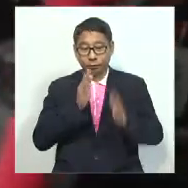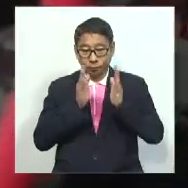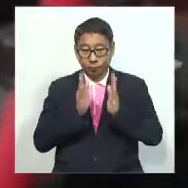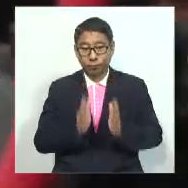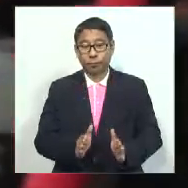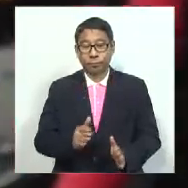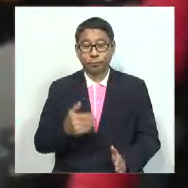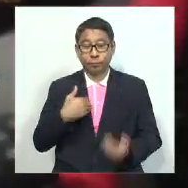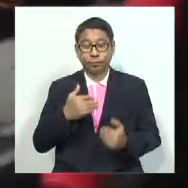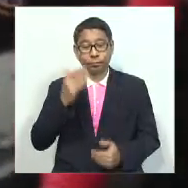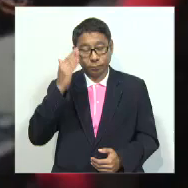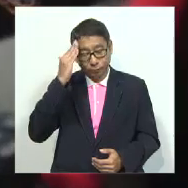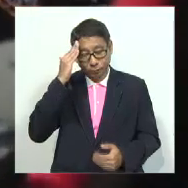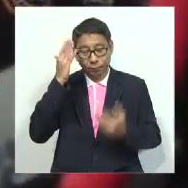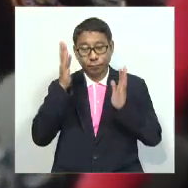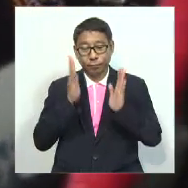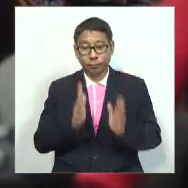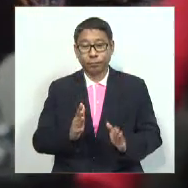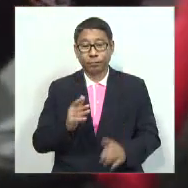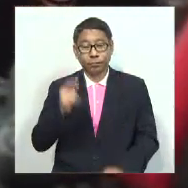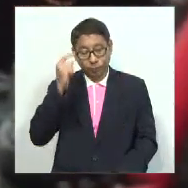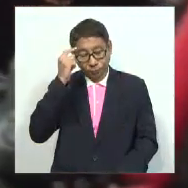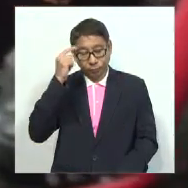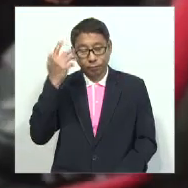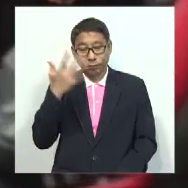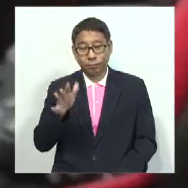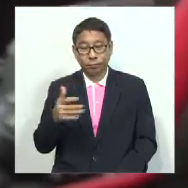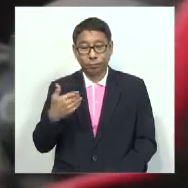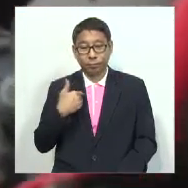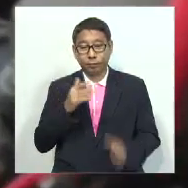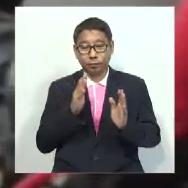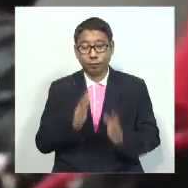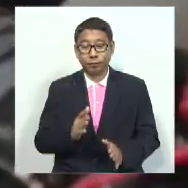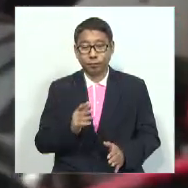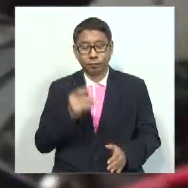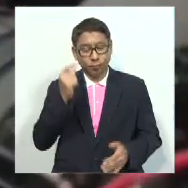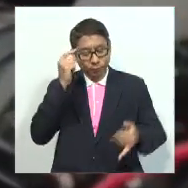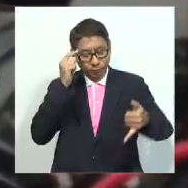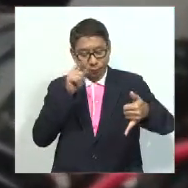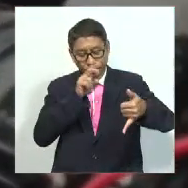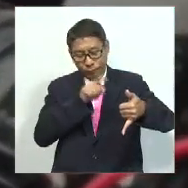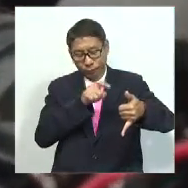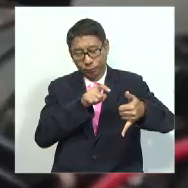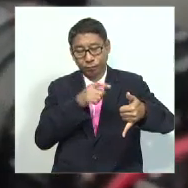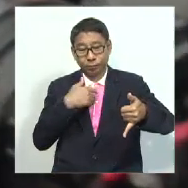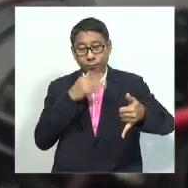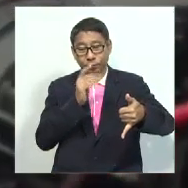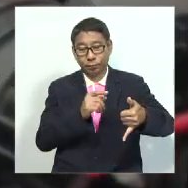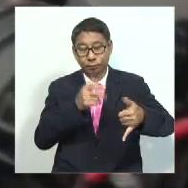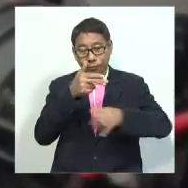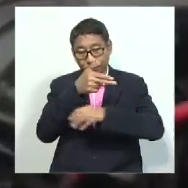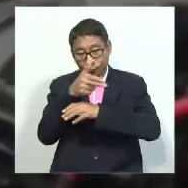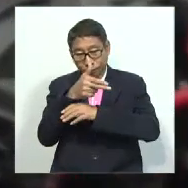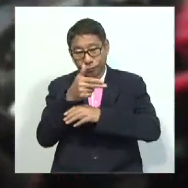ตัวบุคคล แต่ว่ารู้ตัวบุคคลบ้างแล้ว ก็รู้บ้างแล้ว กลุ่มผู้ต้องสงสัยที่ปรากฏในคลิปวงจรปิดใช่กลุ่มที่ก่อเหตุไหมครับ